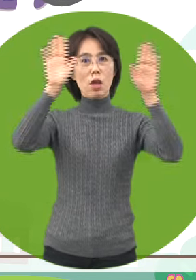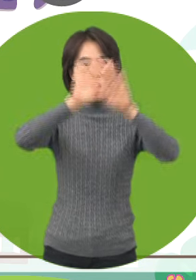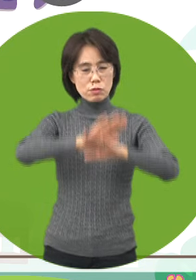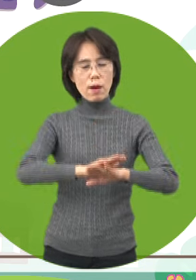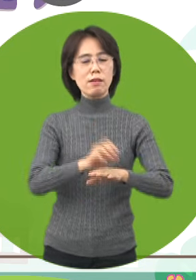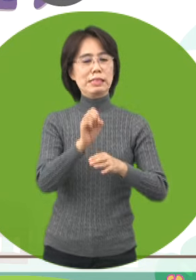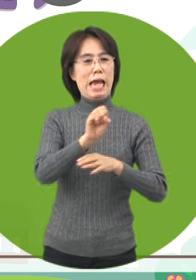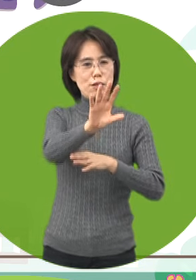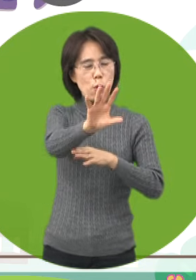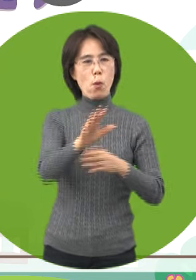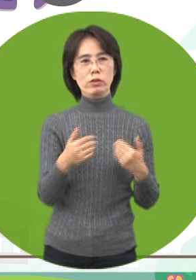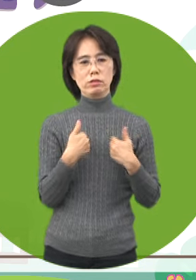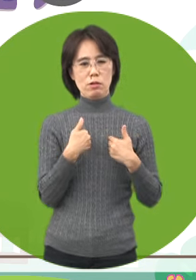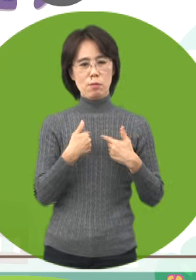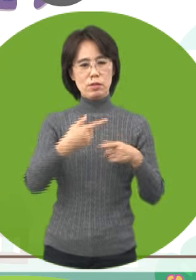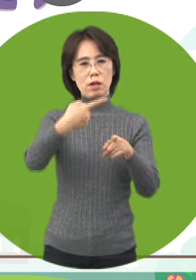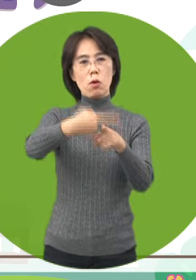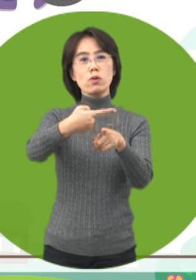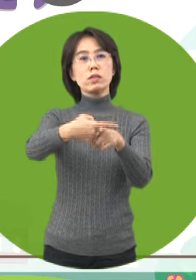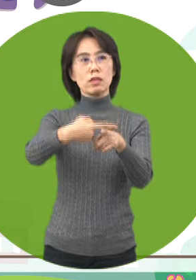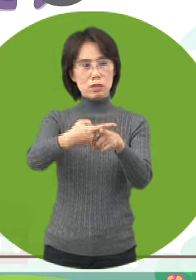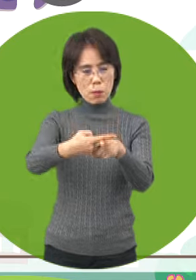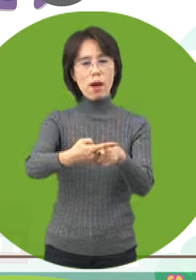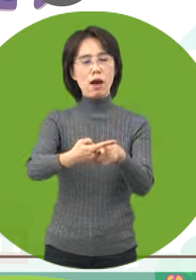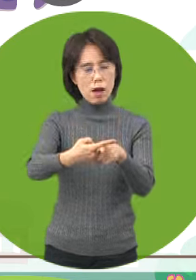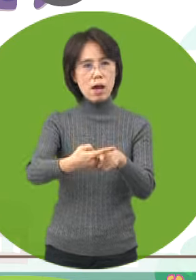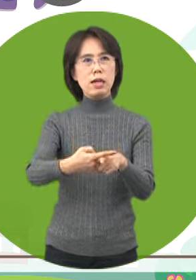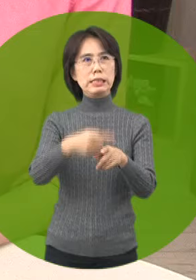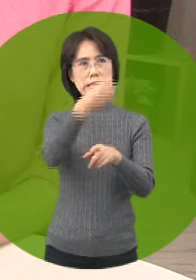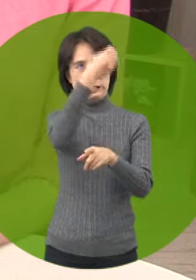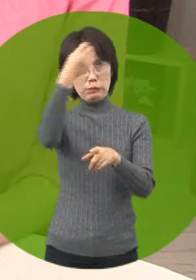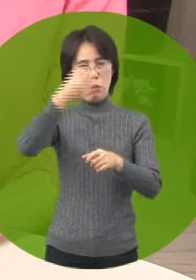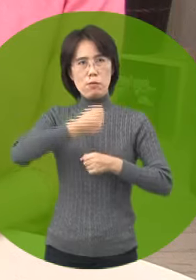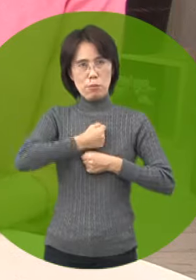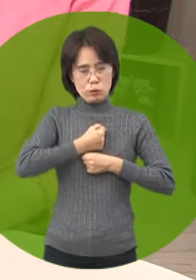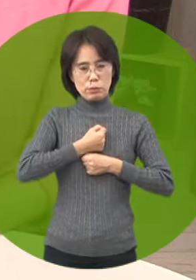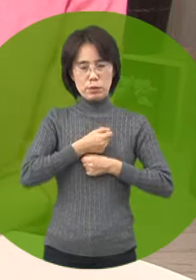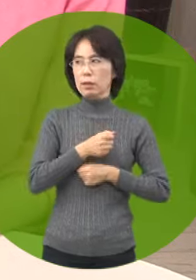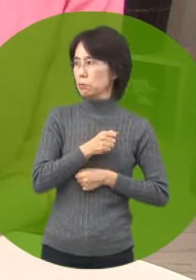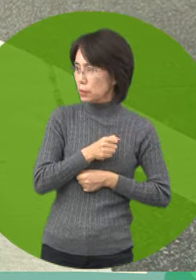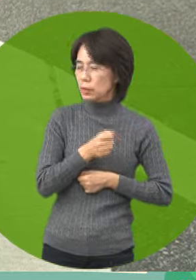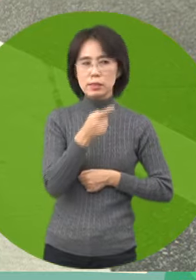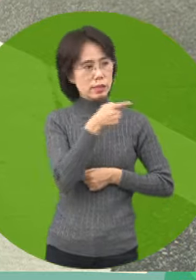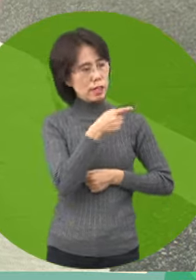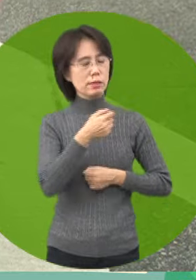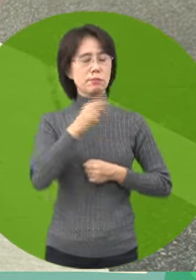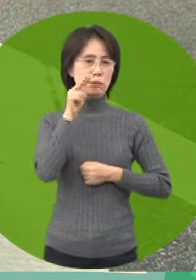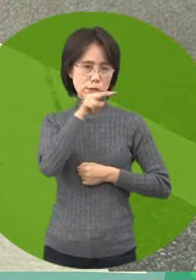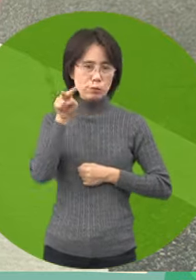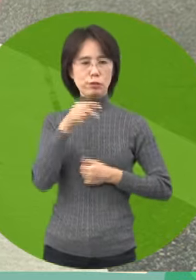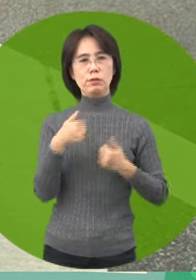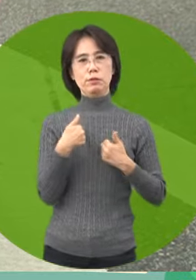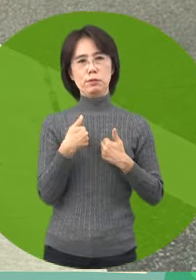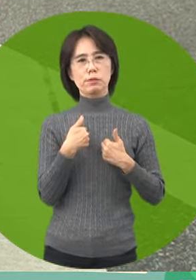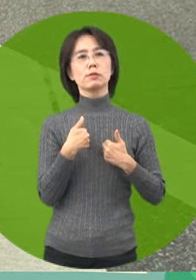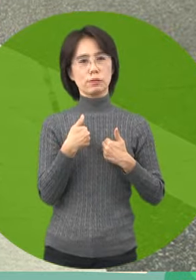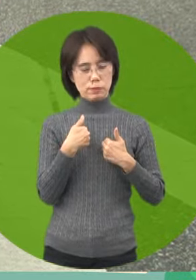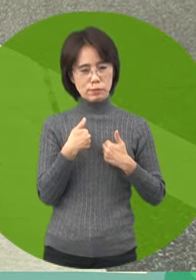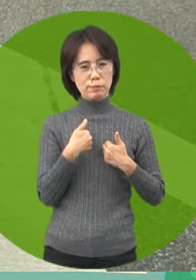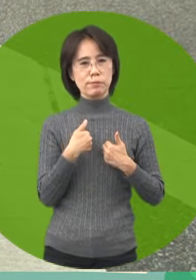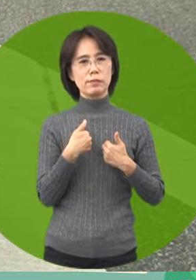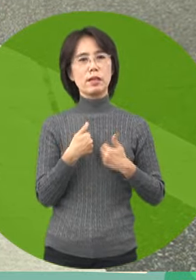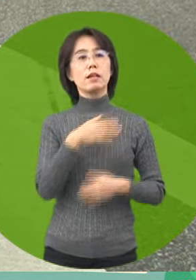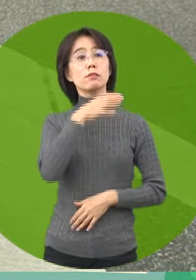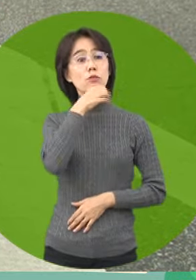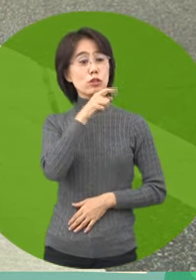号を守り、一時停止や安全確認を必ず行いましょう。 はい。 そして13歳未満の